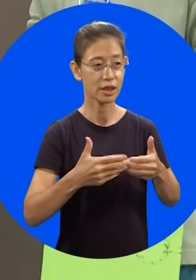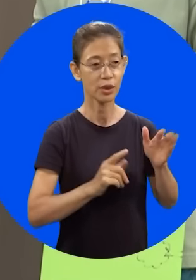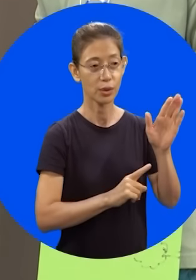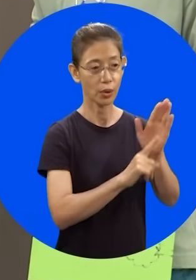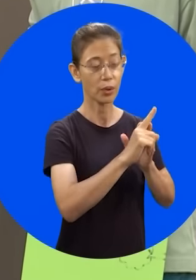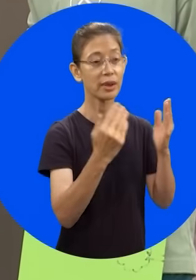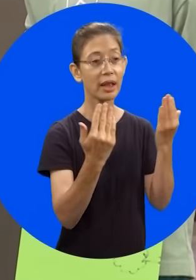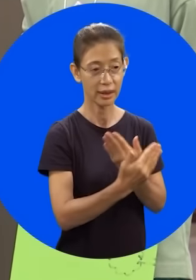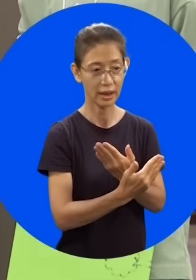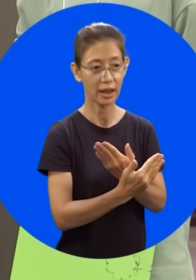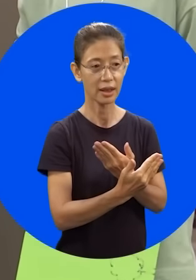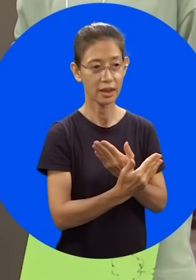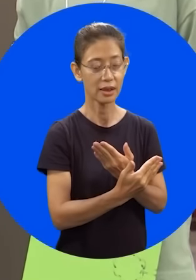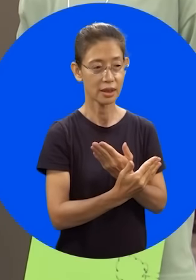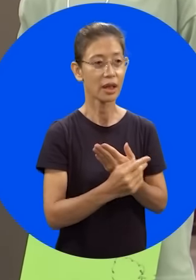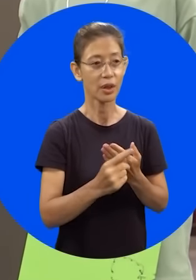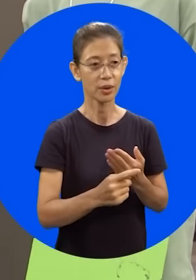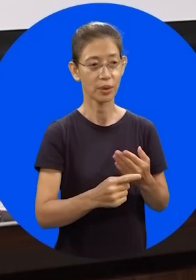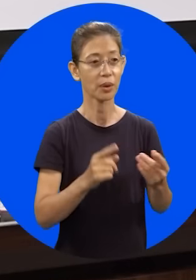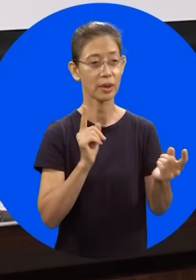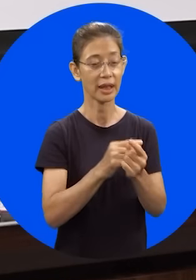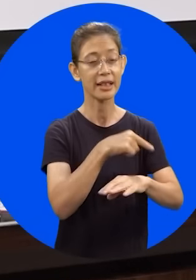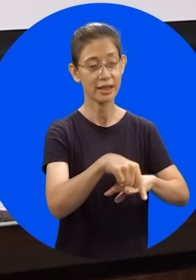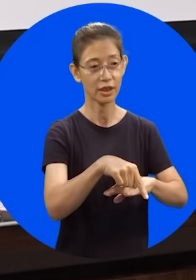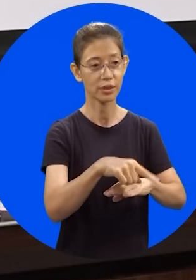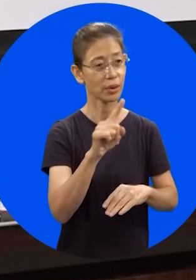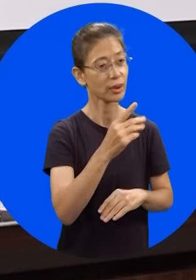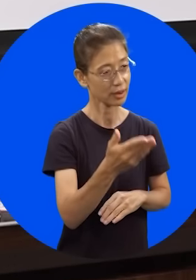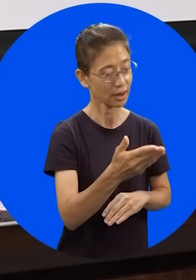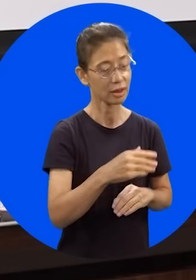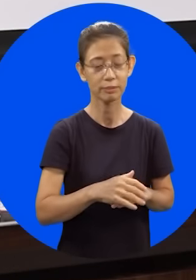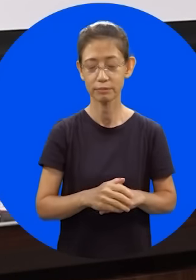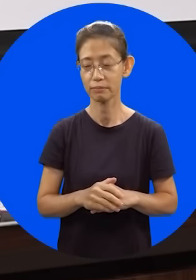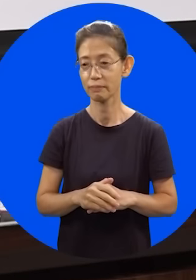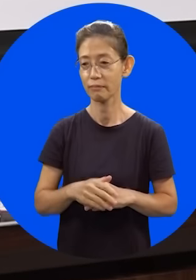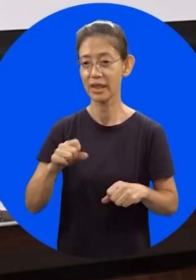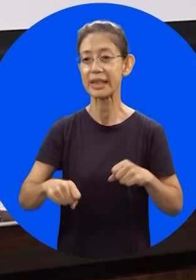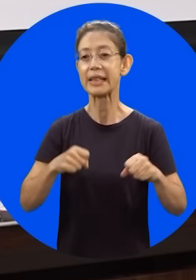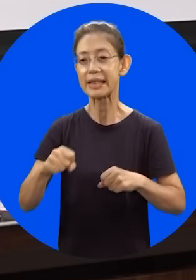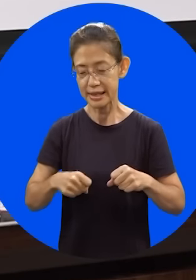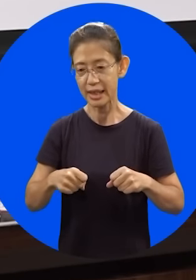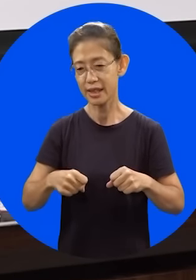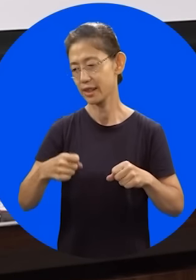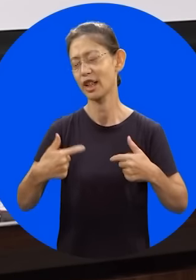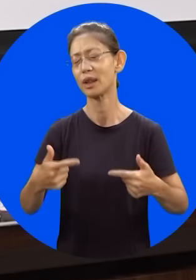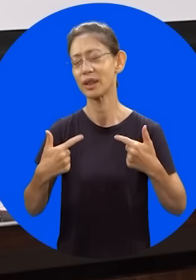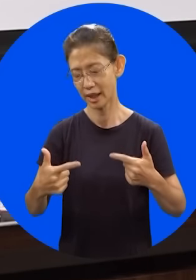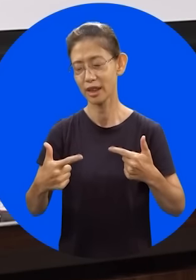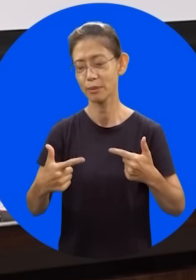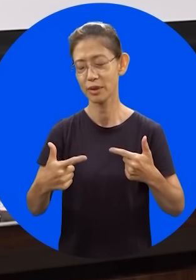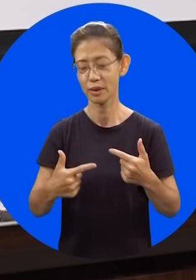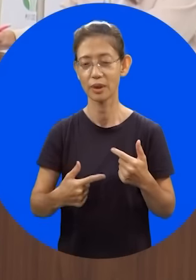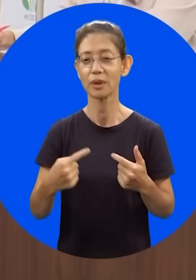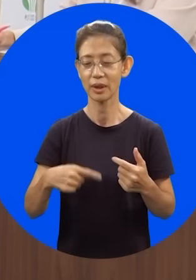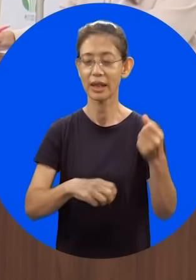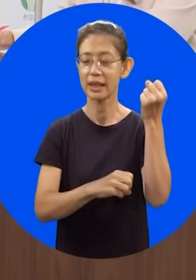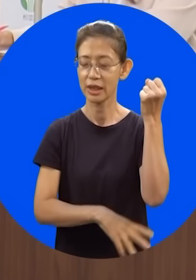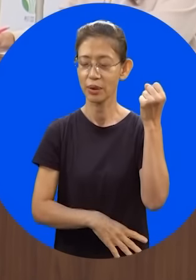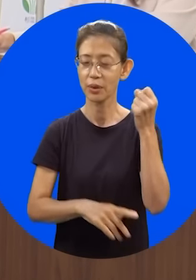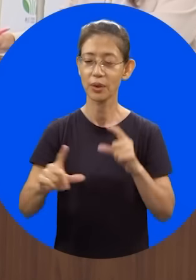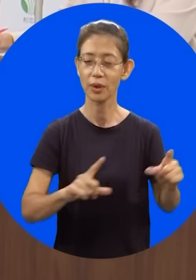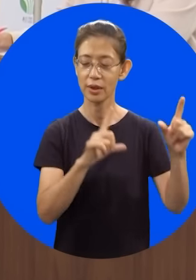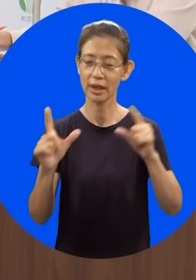策とかしてるのってありますか。 自転車を乗っています。これはもう私の基本の、生活スタイル。あと